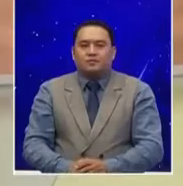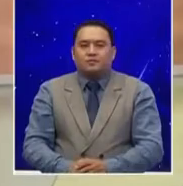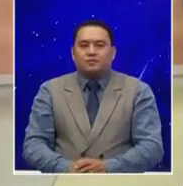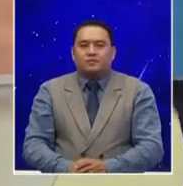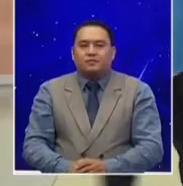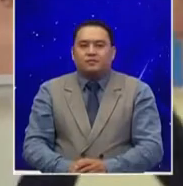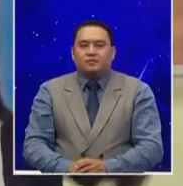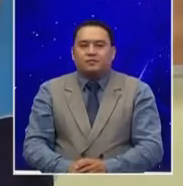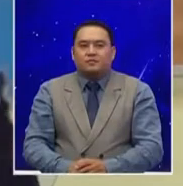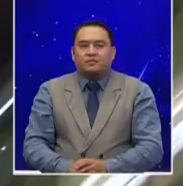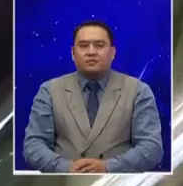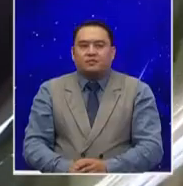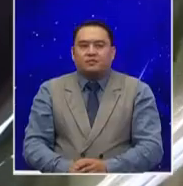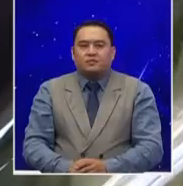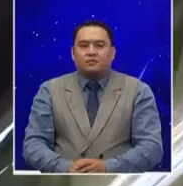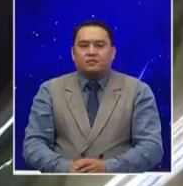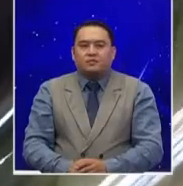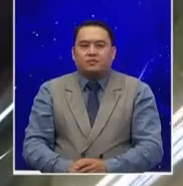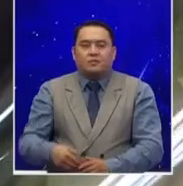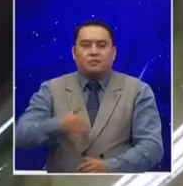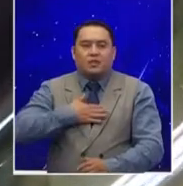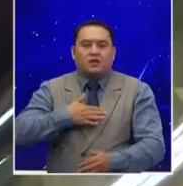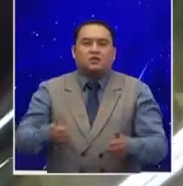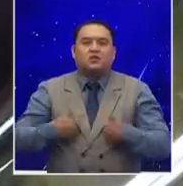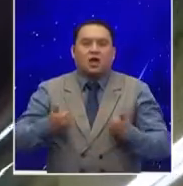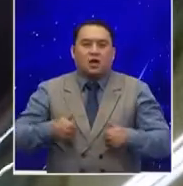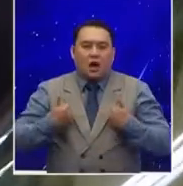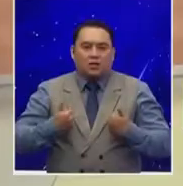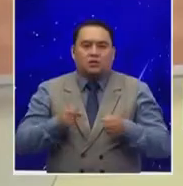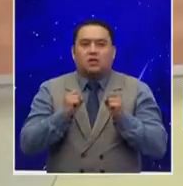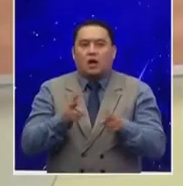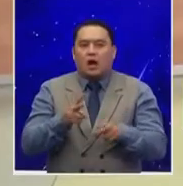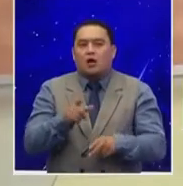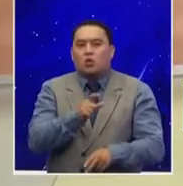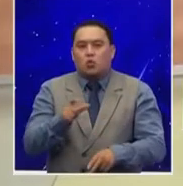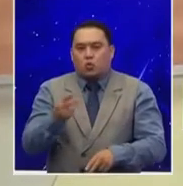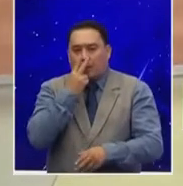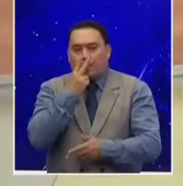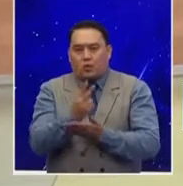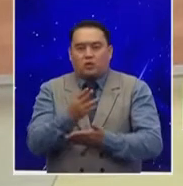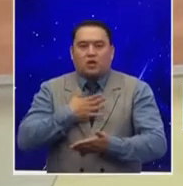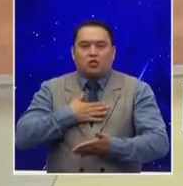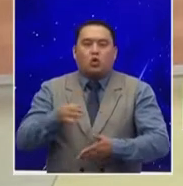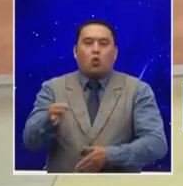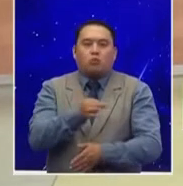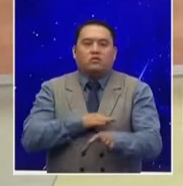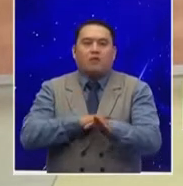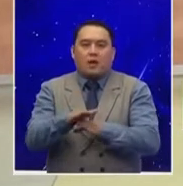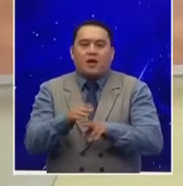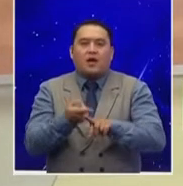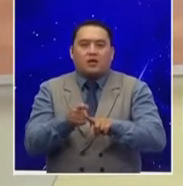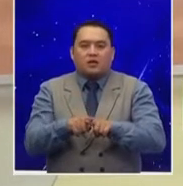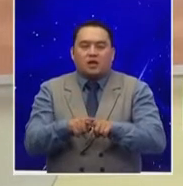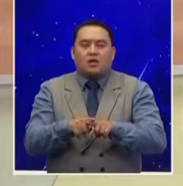Мы старались, чтобы люди видели, как страна борется с пандемией, как наша область справляется с этой